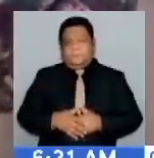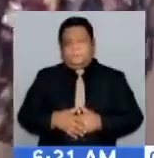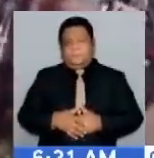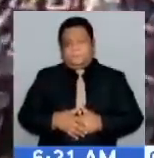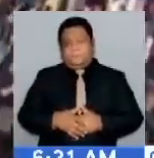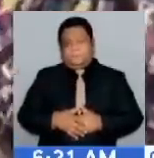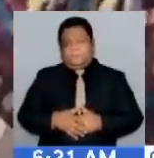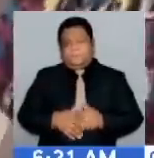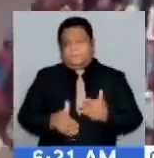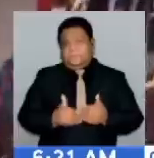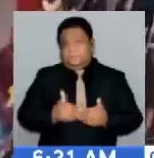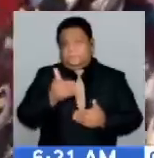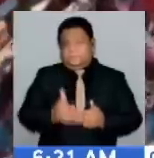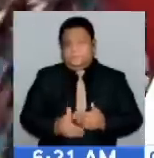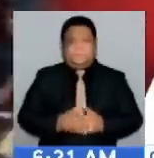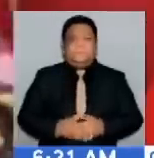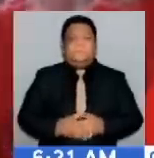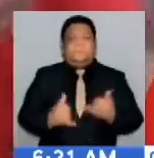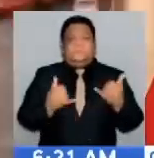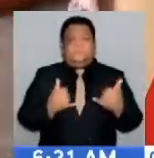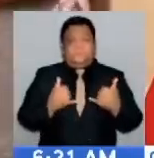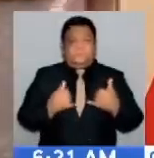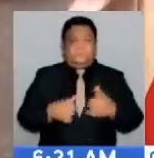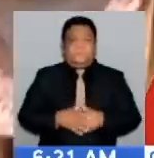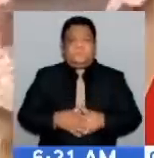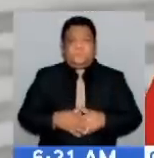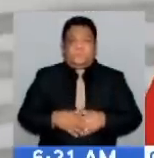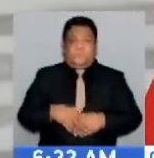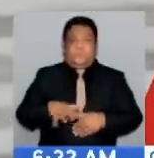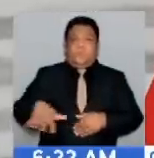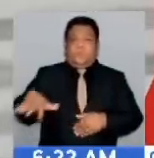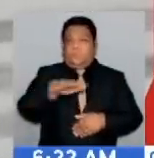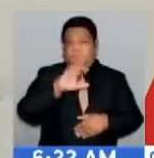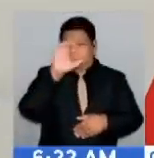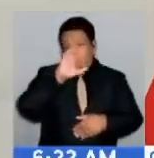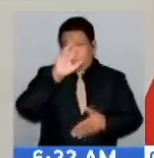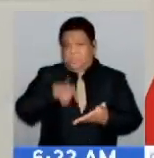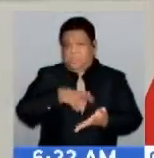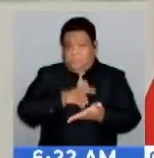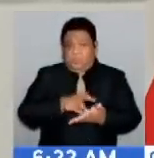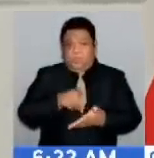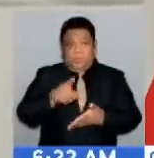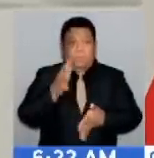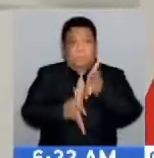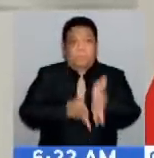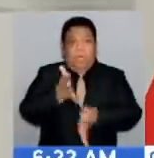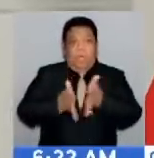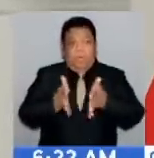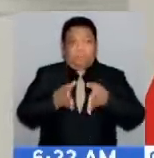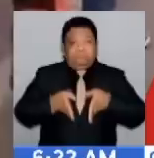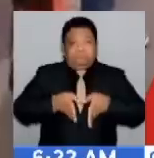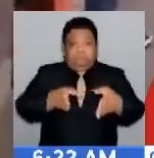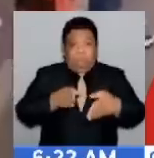Mahigpit na ipinagbabawal ang sinulog street party sa buong lungsod ng Cebu. Base sa inalabas na executive order ni Cebu City Mayor